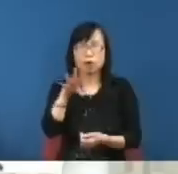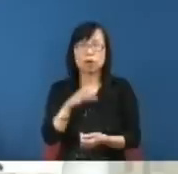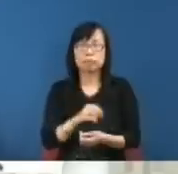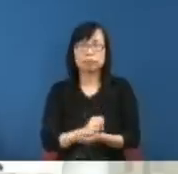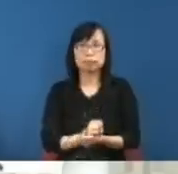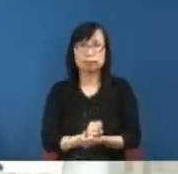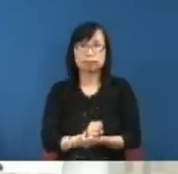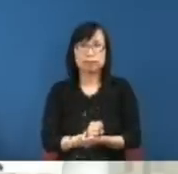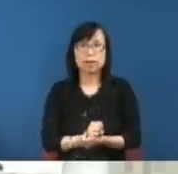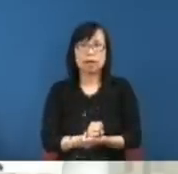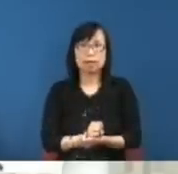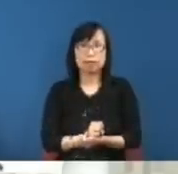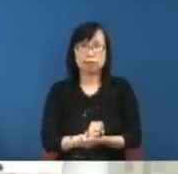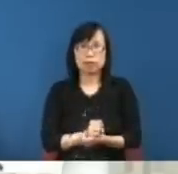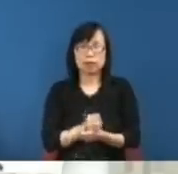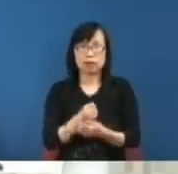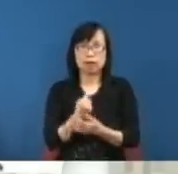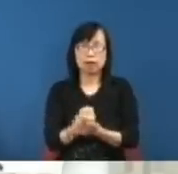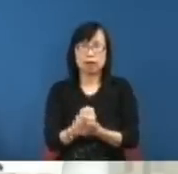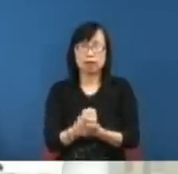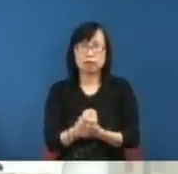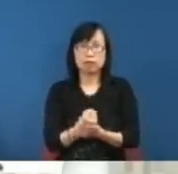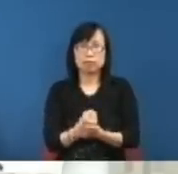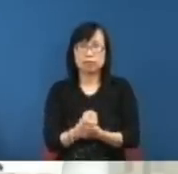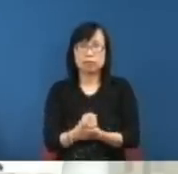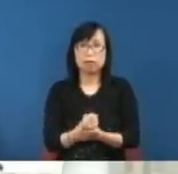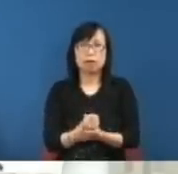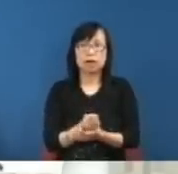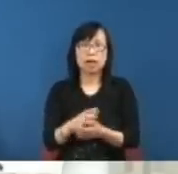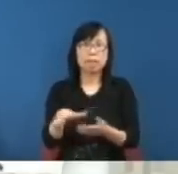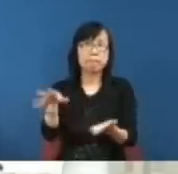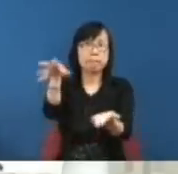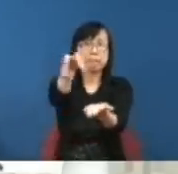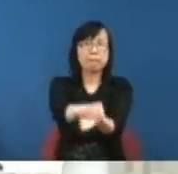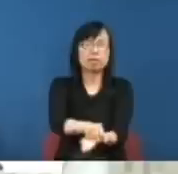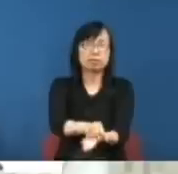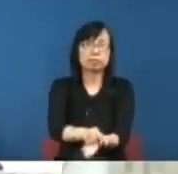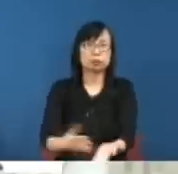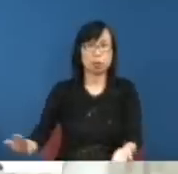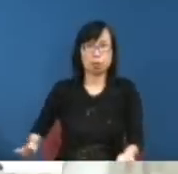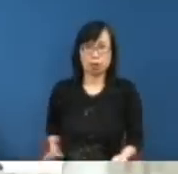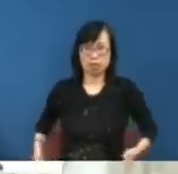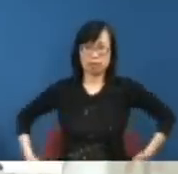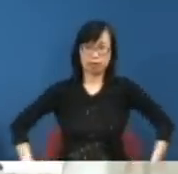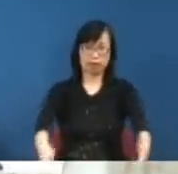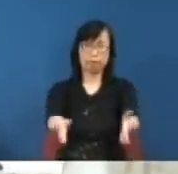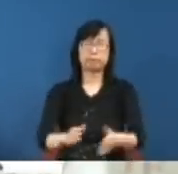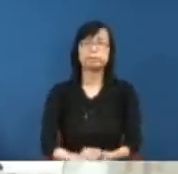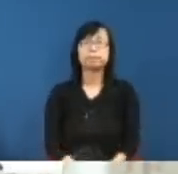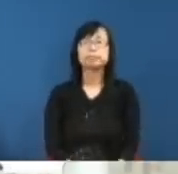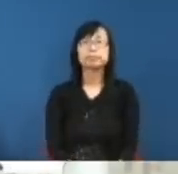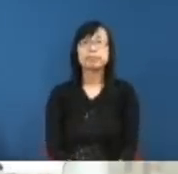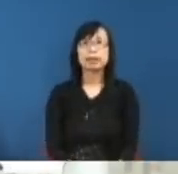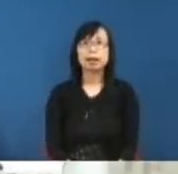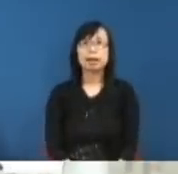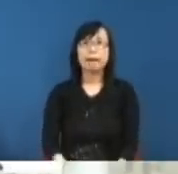Occupy Wall Street Campaign， 咁就即時係咧佔據華爾街嗱。呢、這個佔據華爾街嘅運